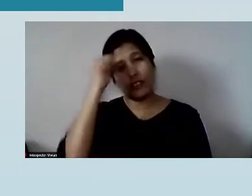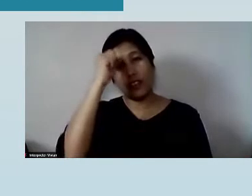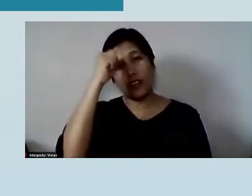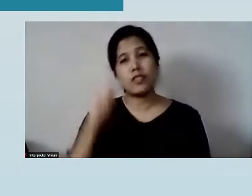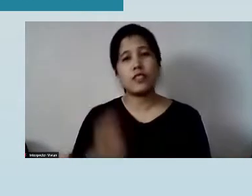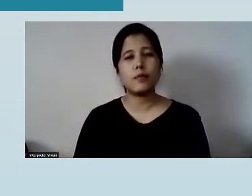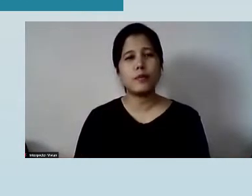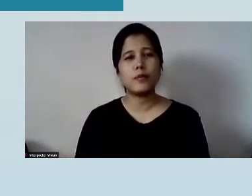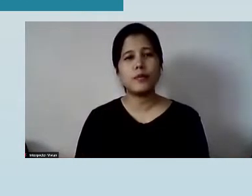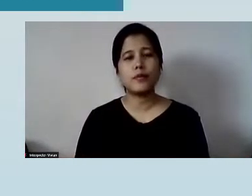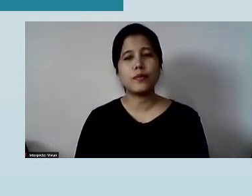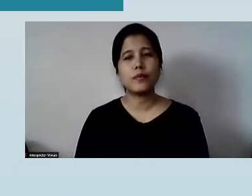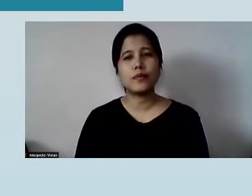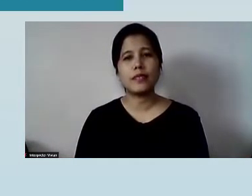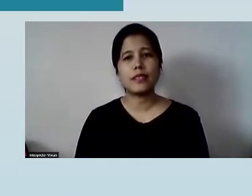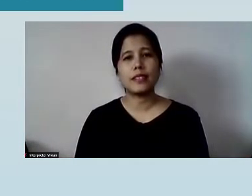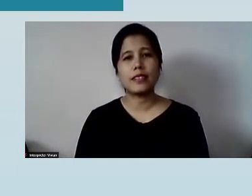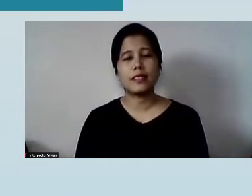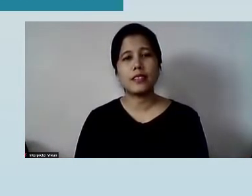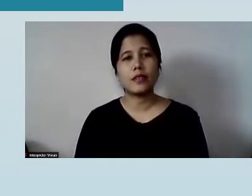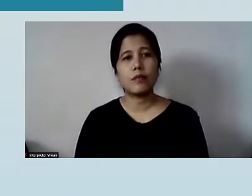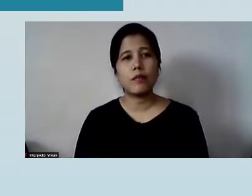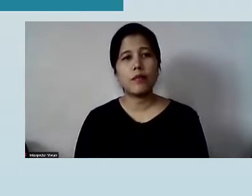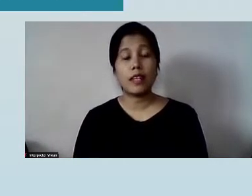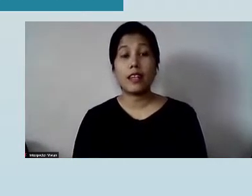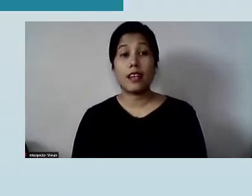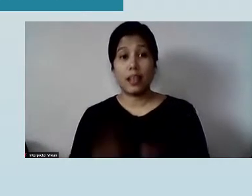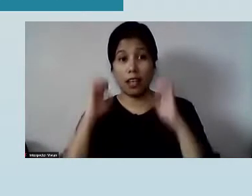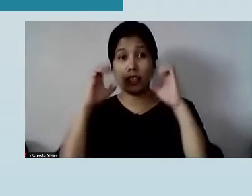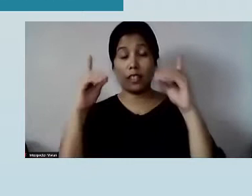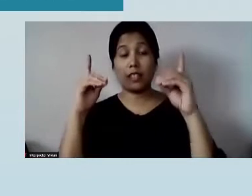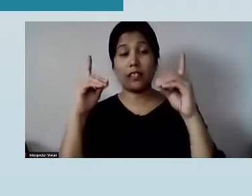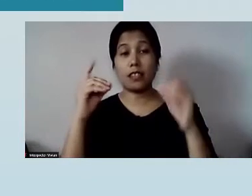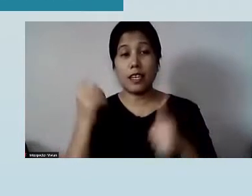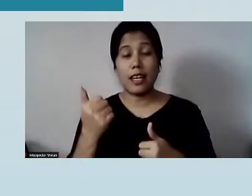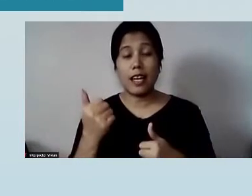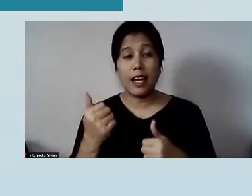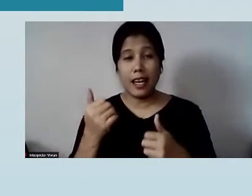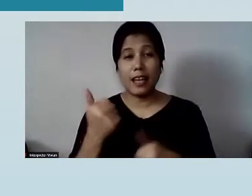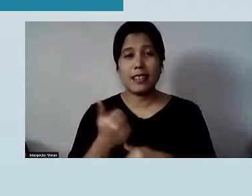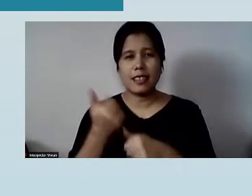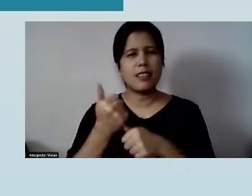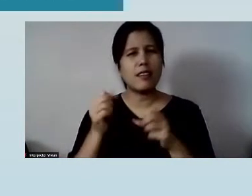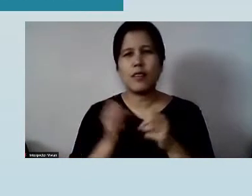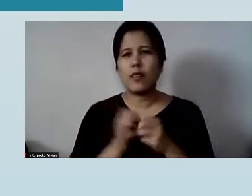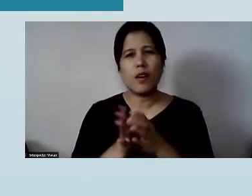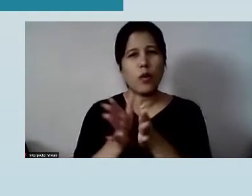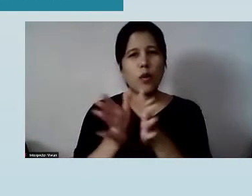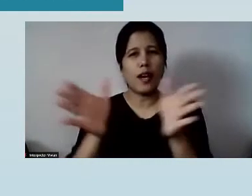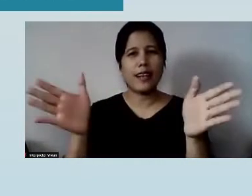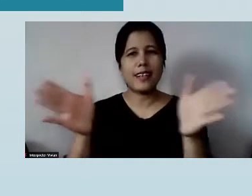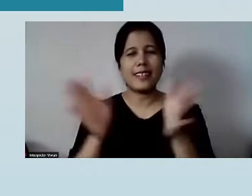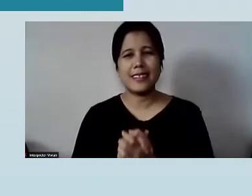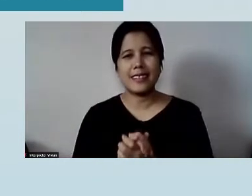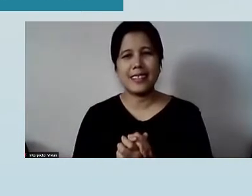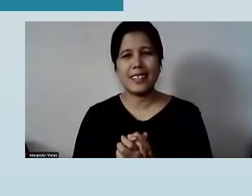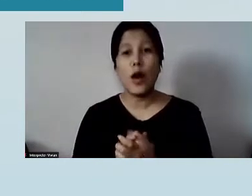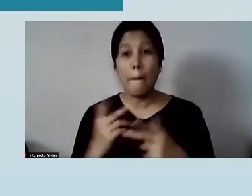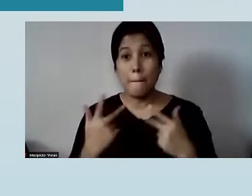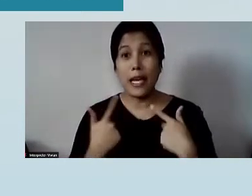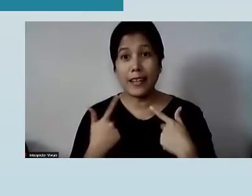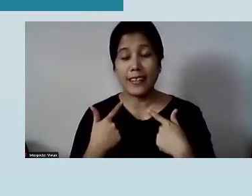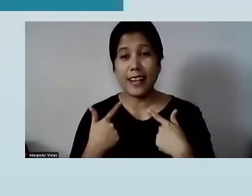And then ang educational assistance natin medyo malawak po ito. At Mayroon